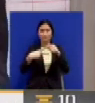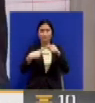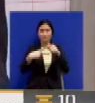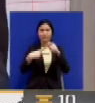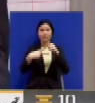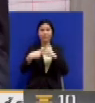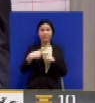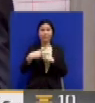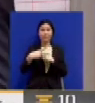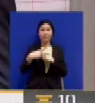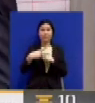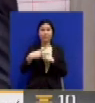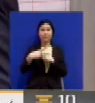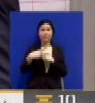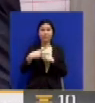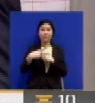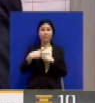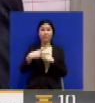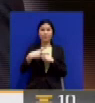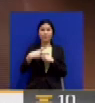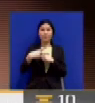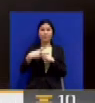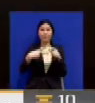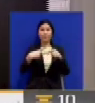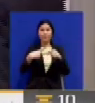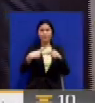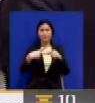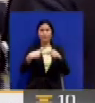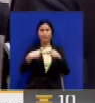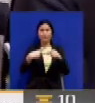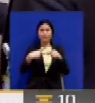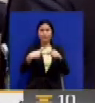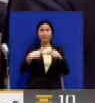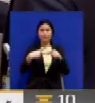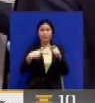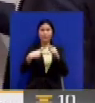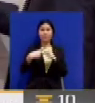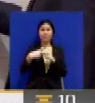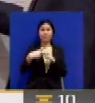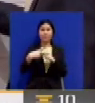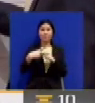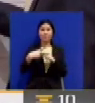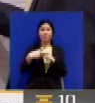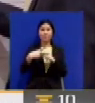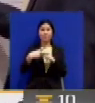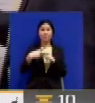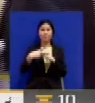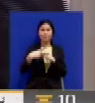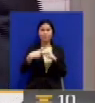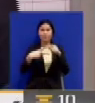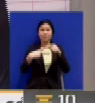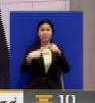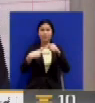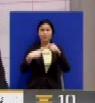งแล้วคุณมีสิทธิ์อะไรตั้งโควต้าพิเศษอย่างนี้ใช่ไหมล่ ะ ทำไมต้องมีสามลุงด้วยอย่างนี้เป็นต้นนะเขาบอกเขาบอกชัยบอกเขาบอกเขาต้องการ